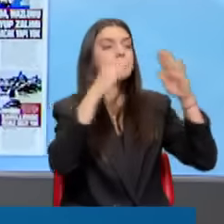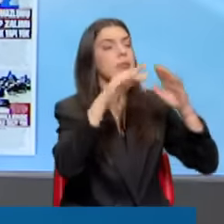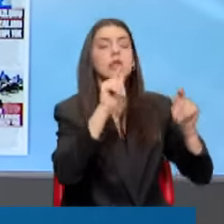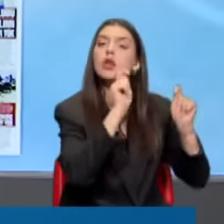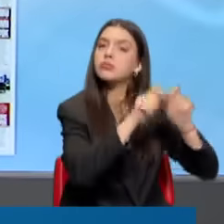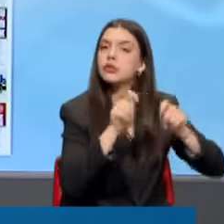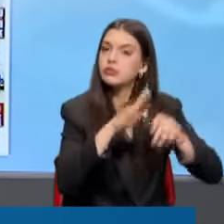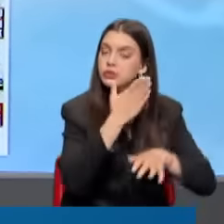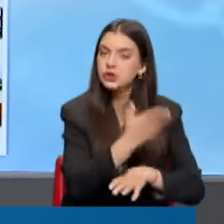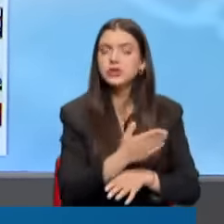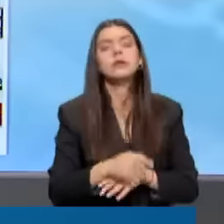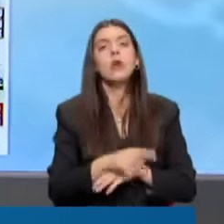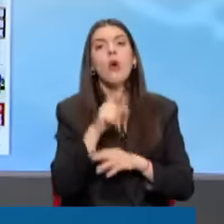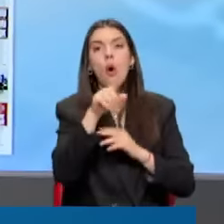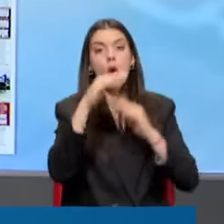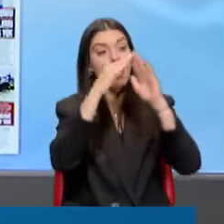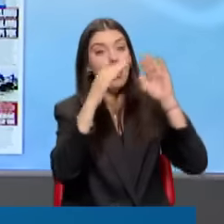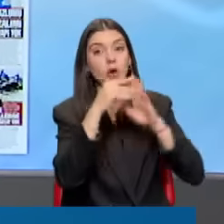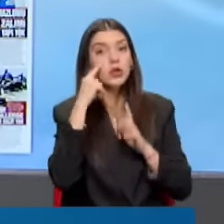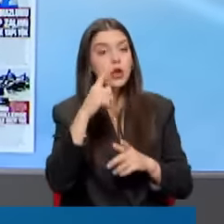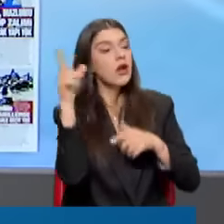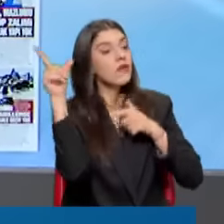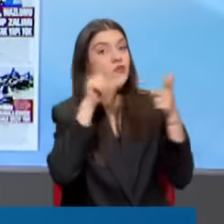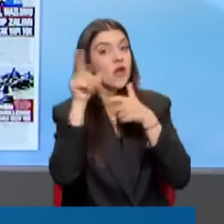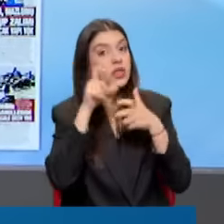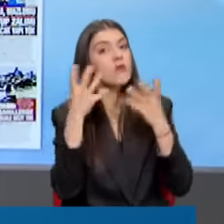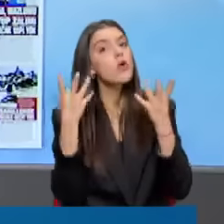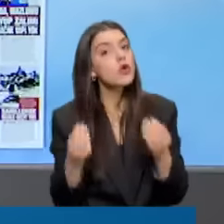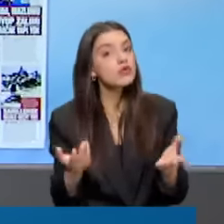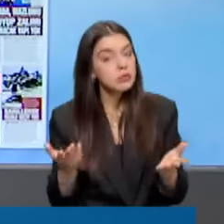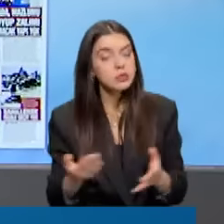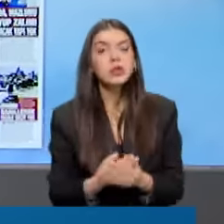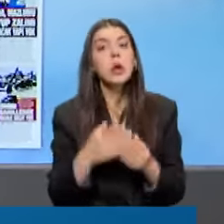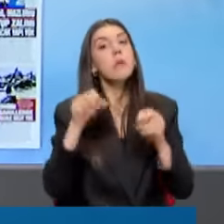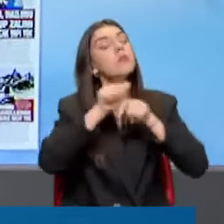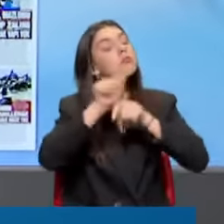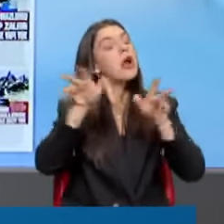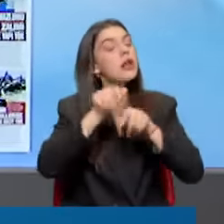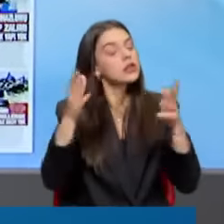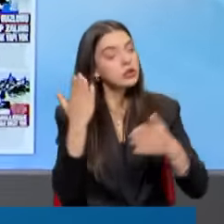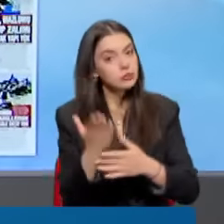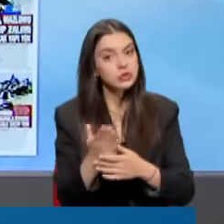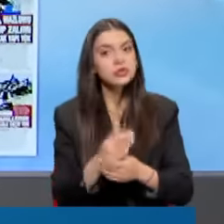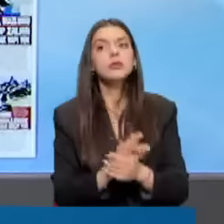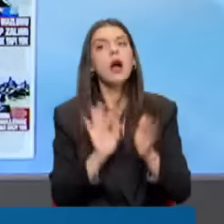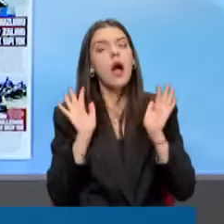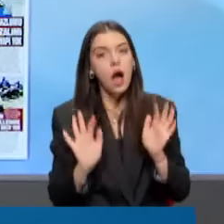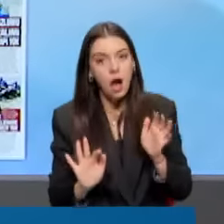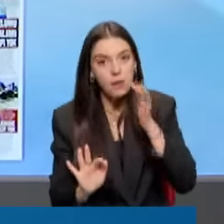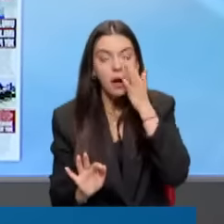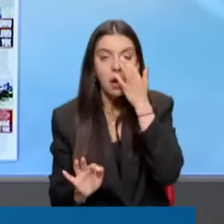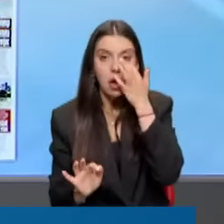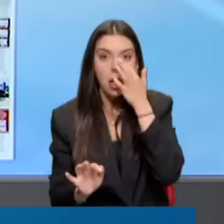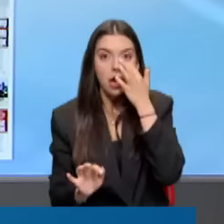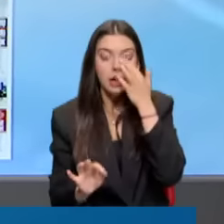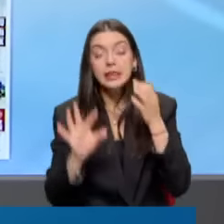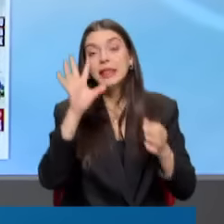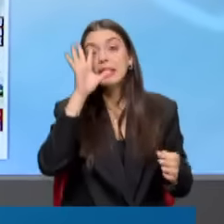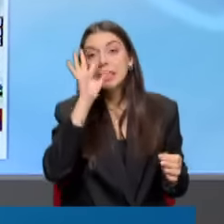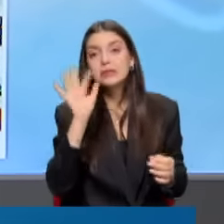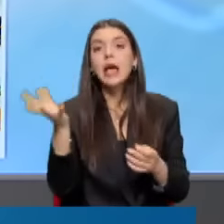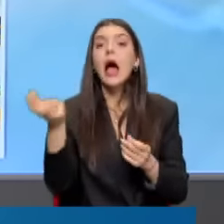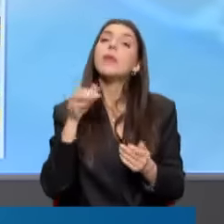yapılacakmış o barınaklarda fotoğrafları çekilecek mii paylaşılacak mış ama işte kimse de